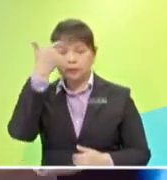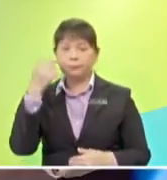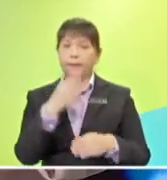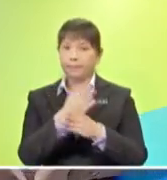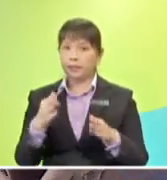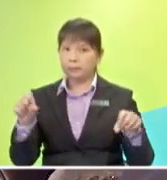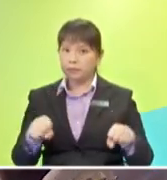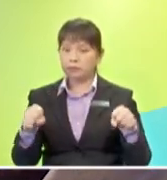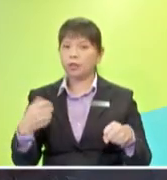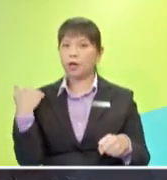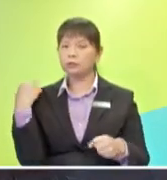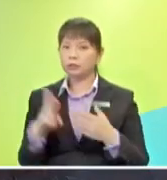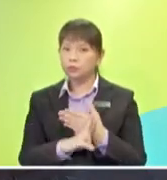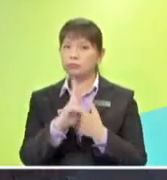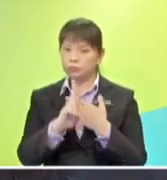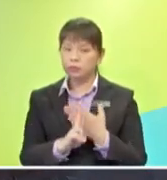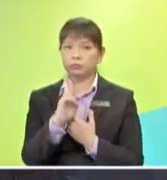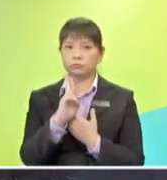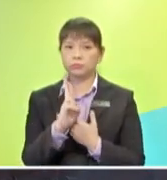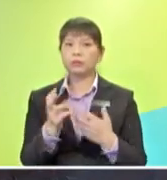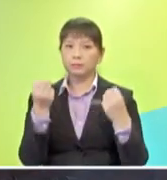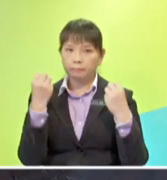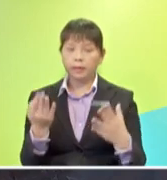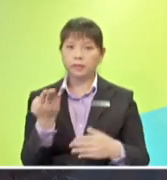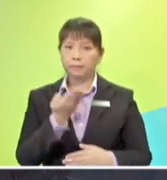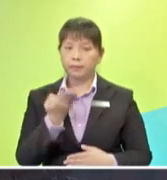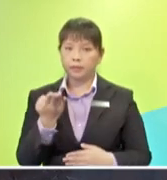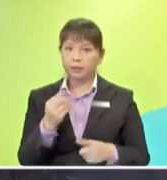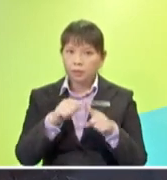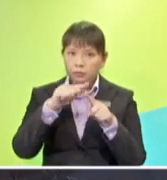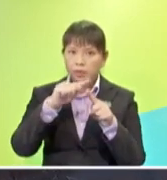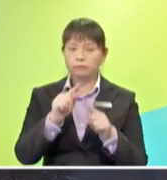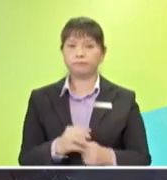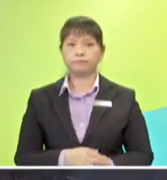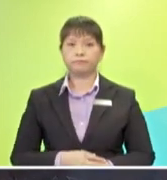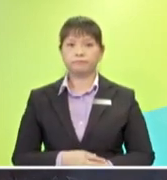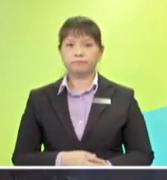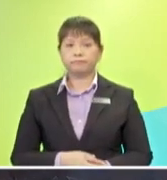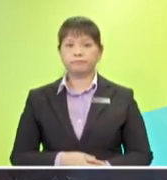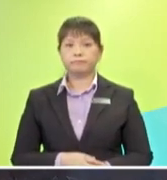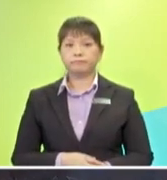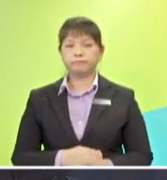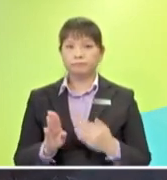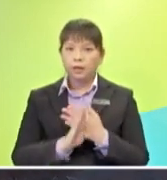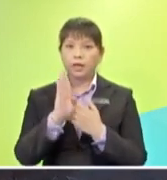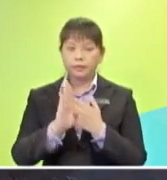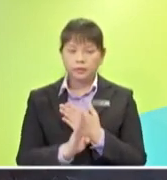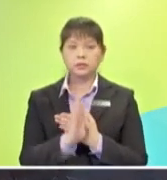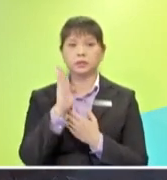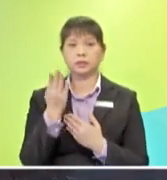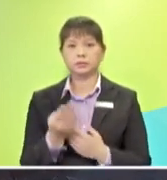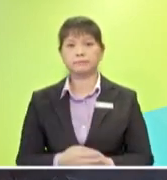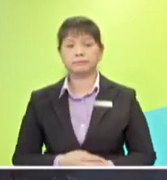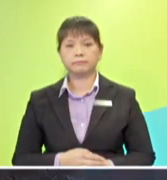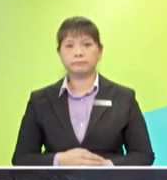risiko juga banyak barang tajam Oke banyak banget aja berbahaya yang